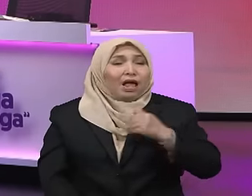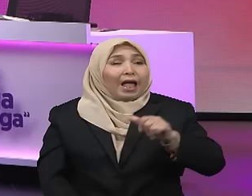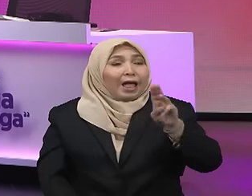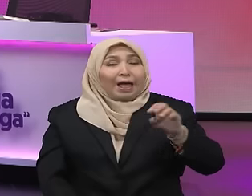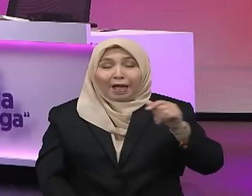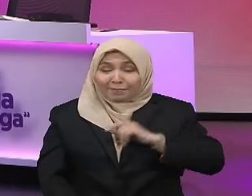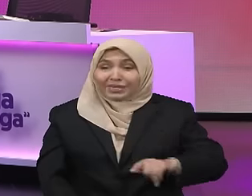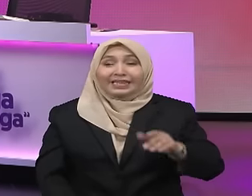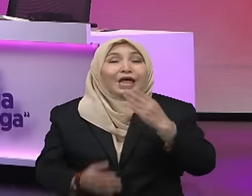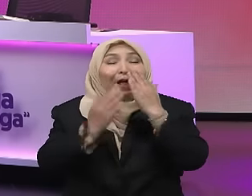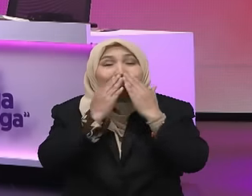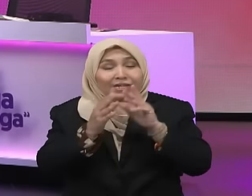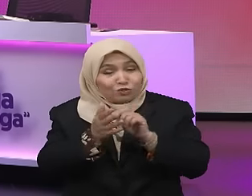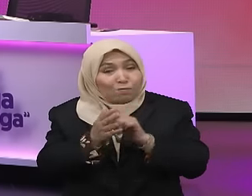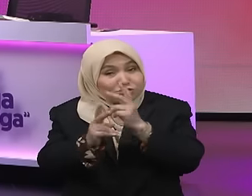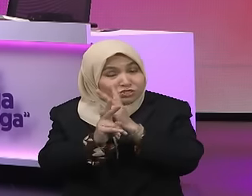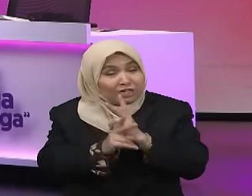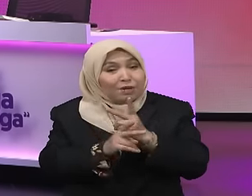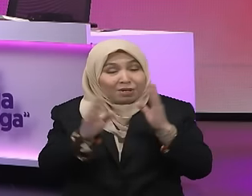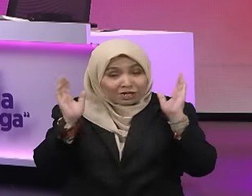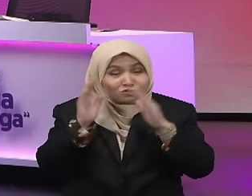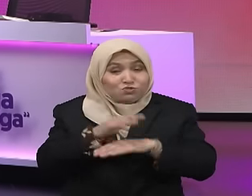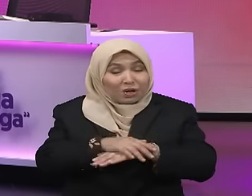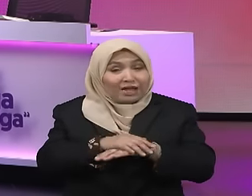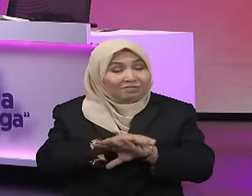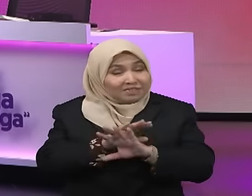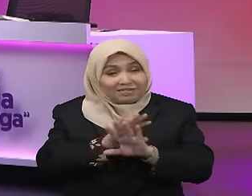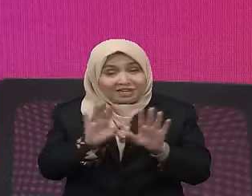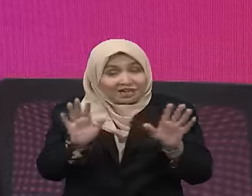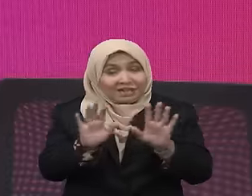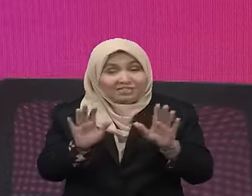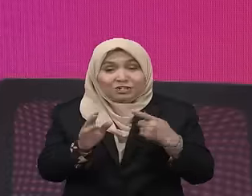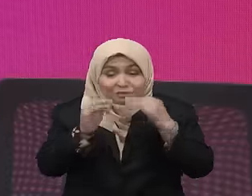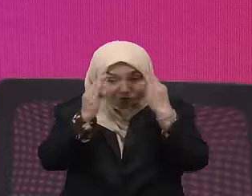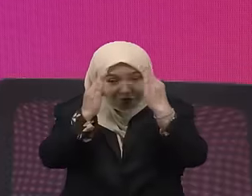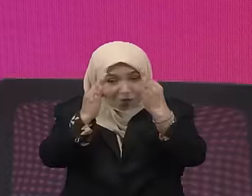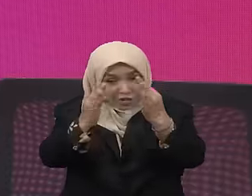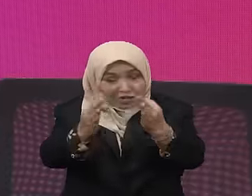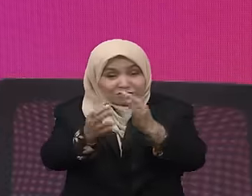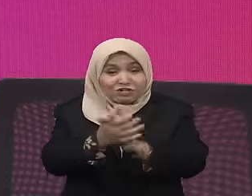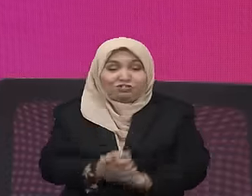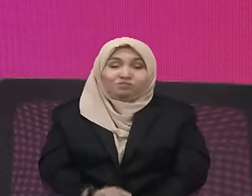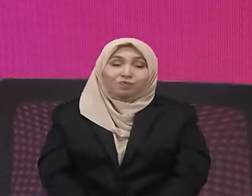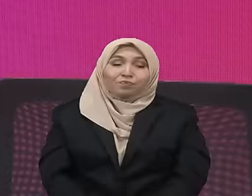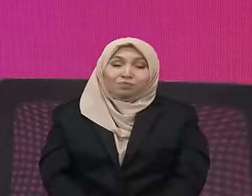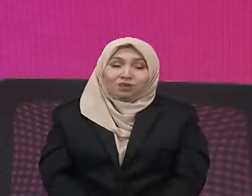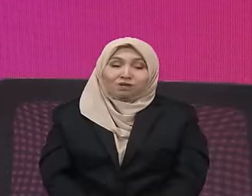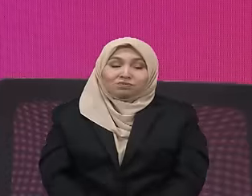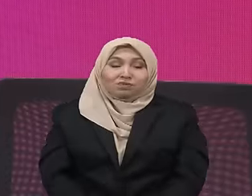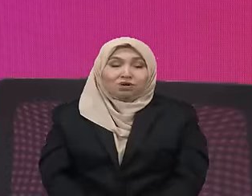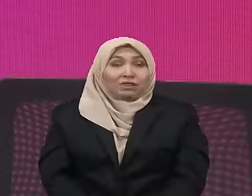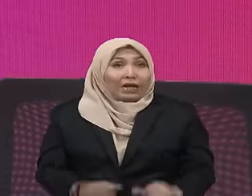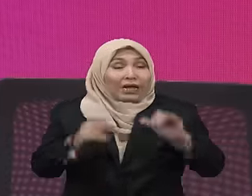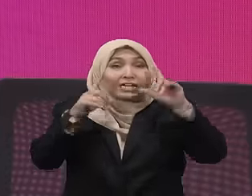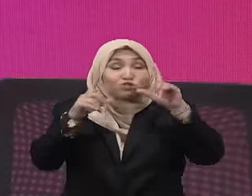ilaha illallah. Dia amin lah. Itu kena hati-hati bila salat. Jangan. Yelah. Kena fokus. Kena fokus. Terkejut tu